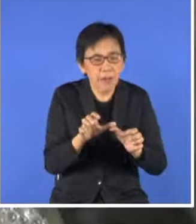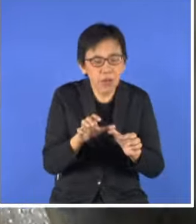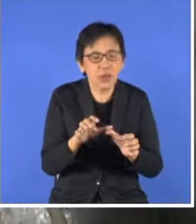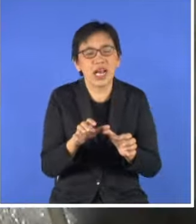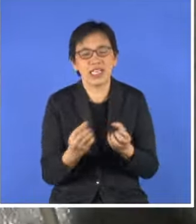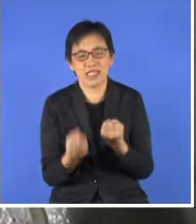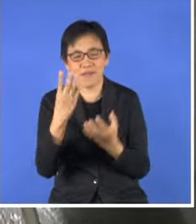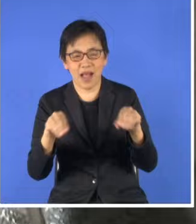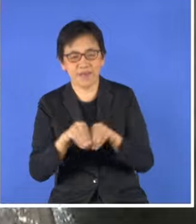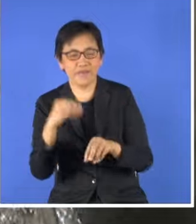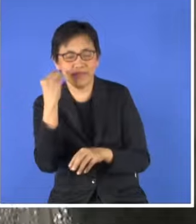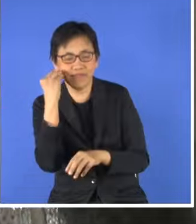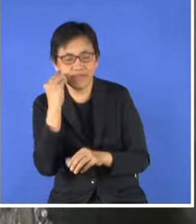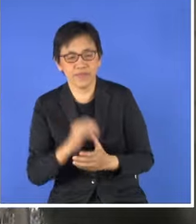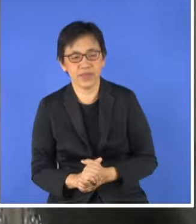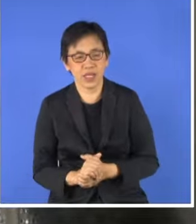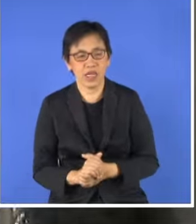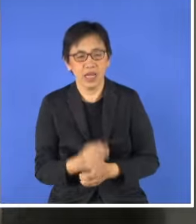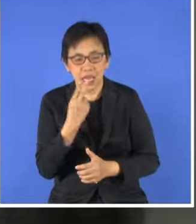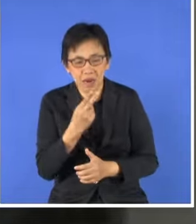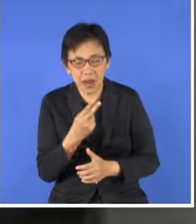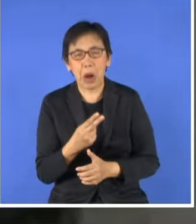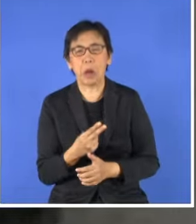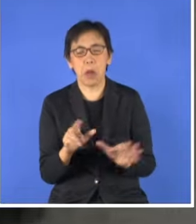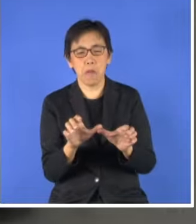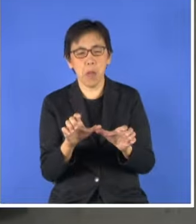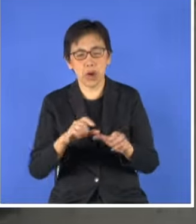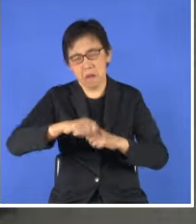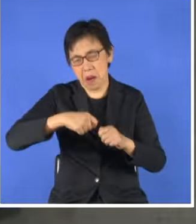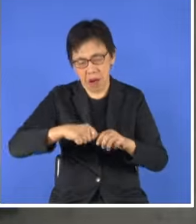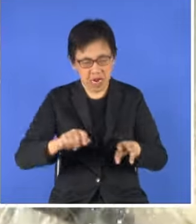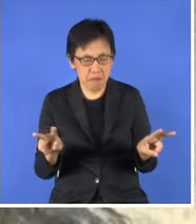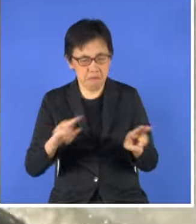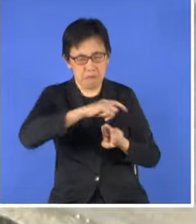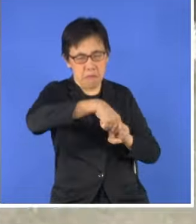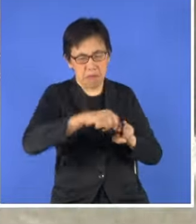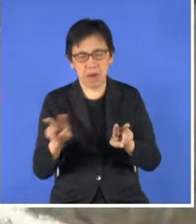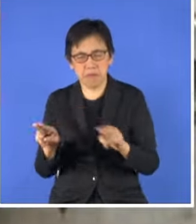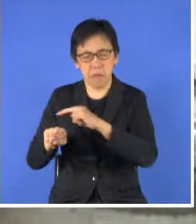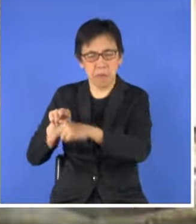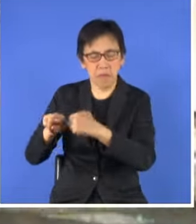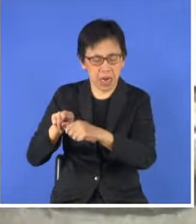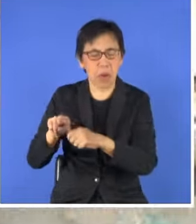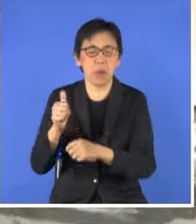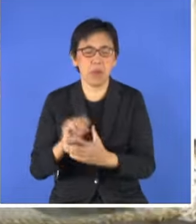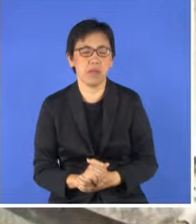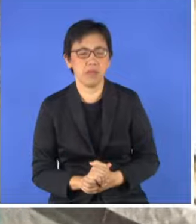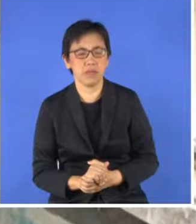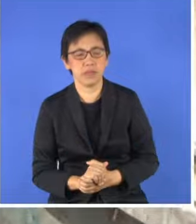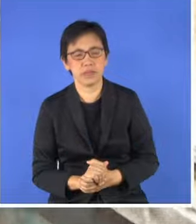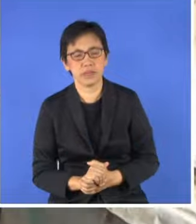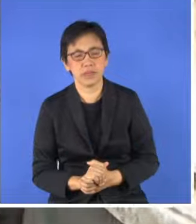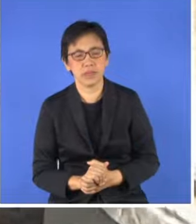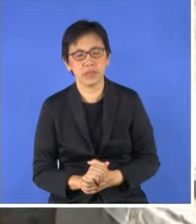ใกล้บ้านนี่เห็นมั้ยมัดกล้ามปูนี่คล่องแคล่วมากเลยนะครับทีนี้อ่าหาปูในป่าโกงกลาง